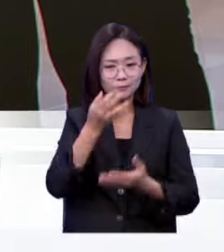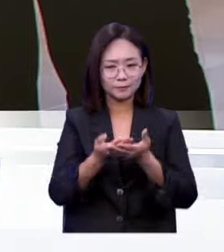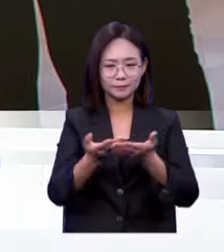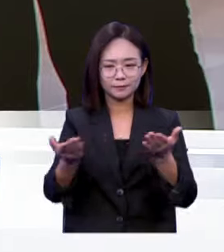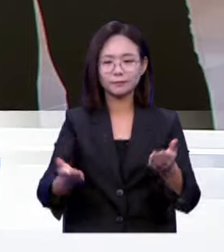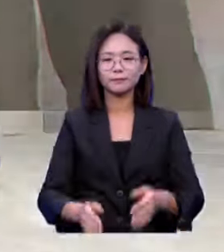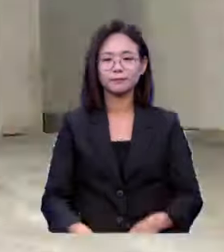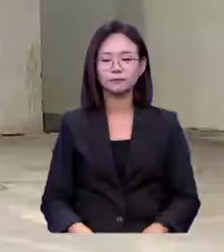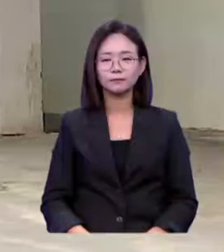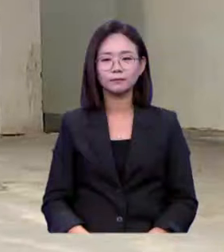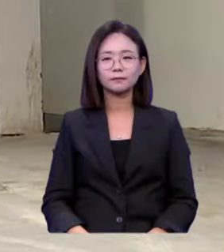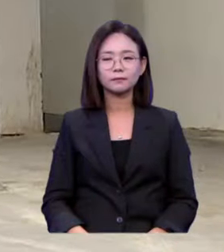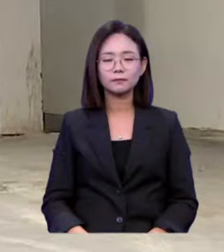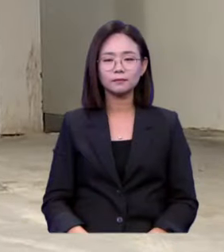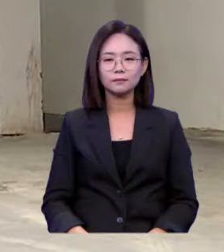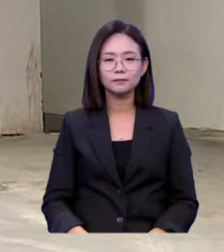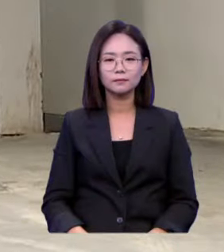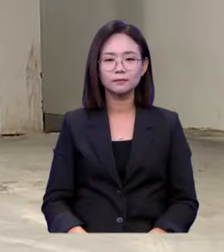알아봤습니다.